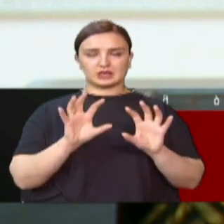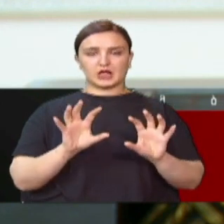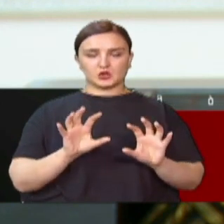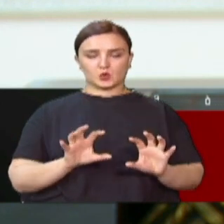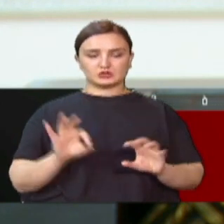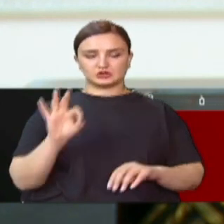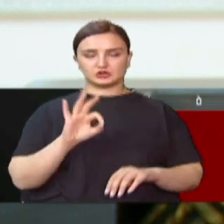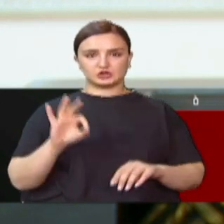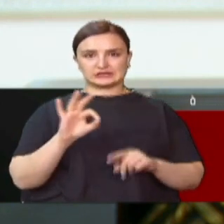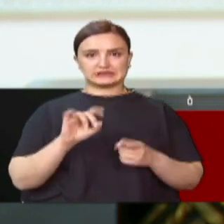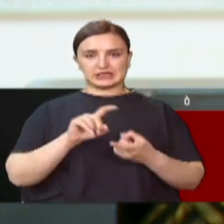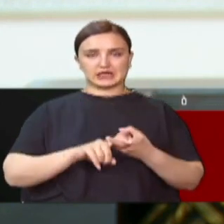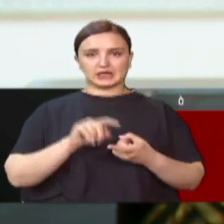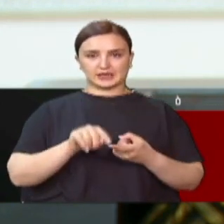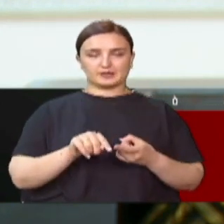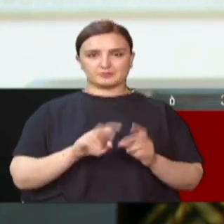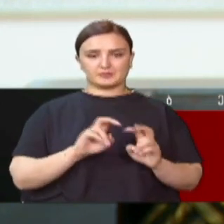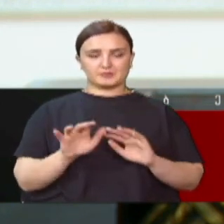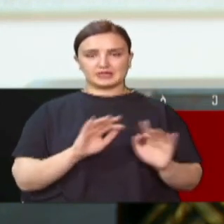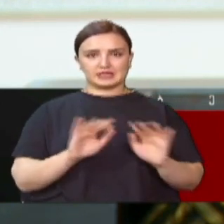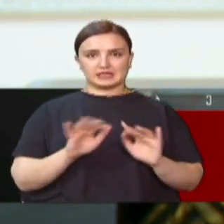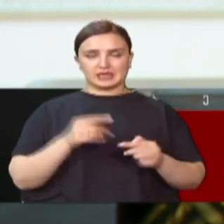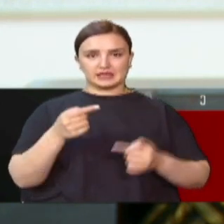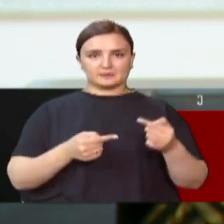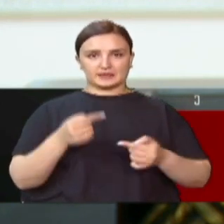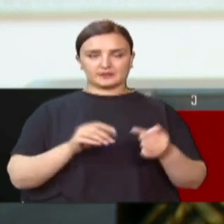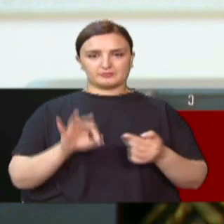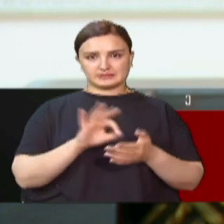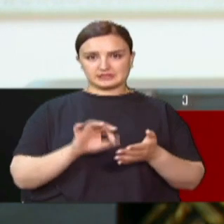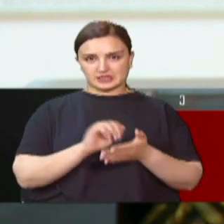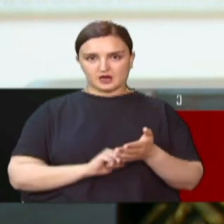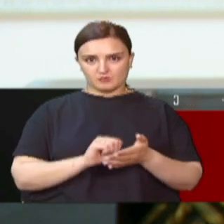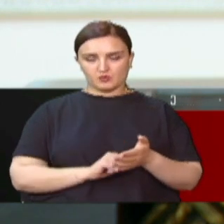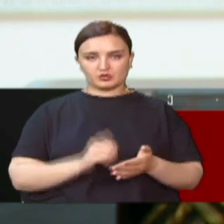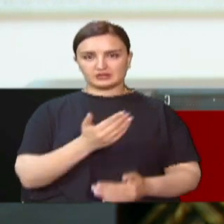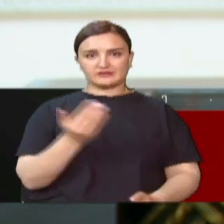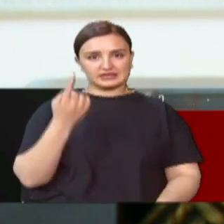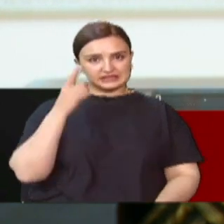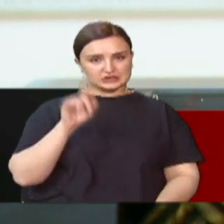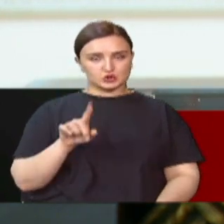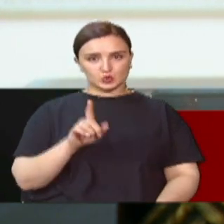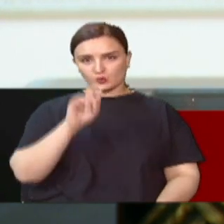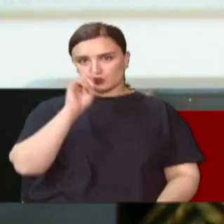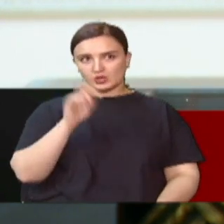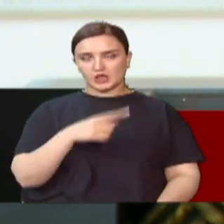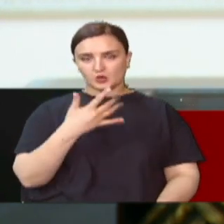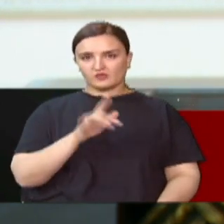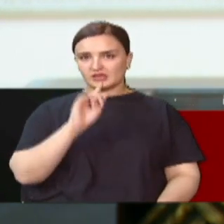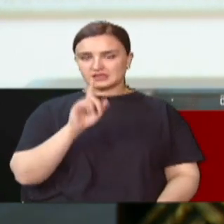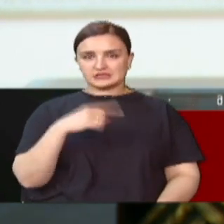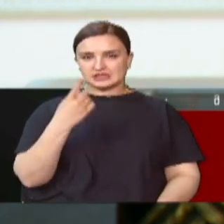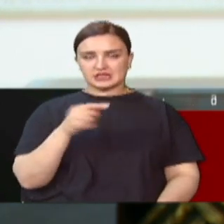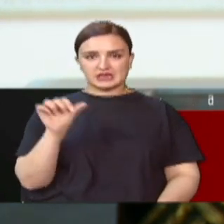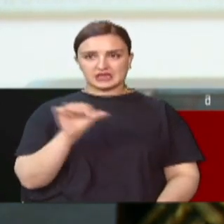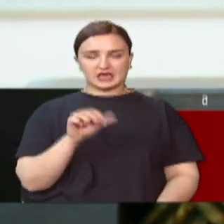კანონის გარშემო მიმდინარე დებატების გამო. იცით თქვენ, რომ უკრაინამ თითქმის